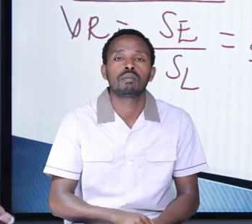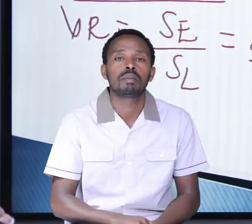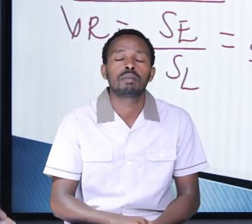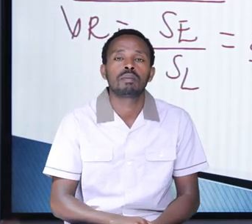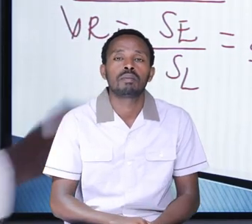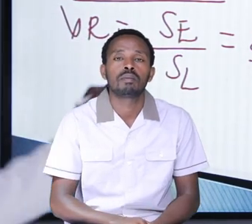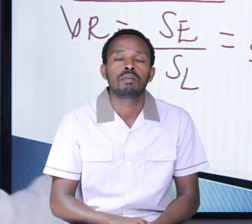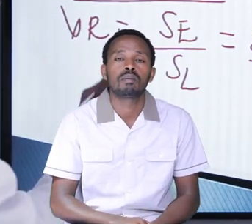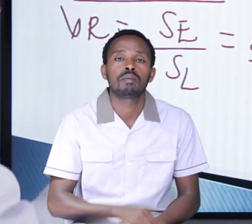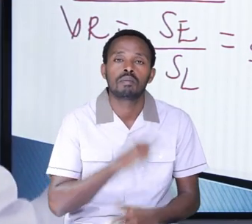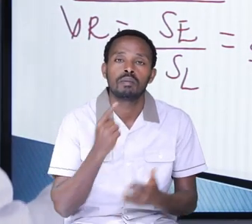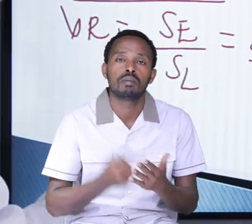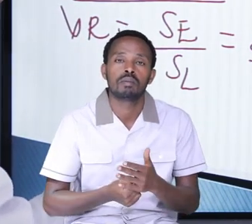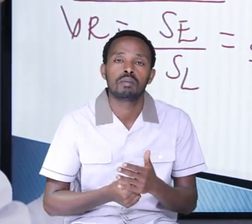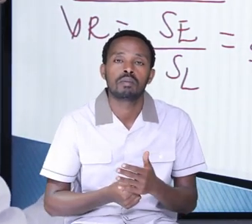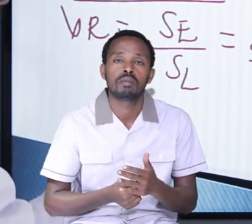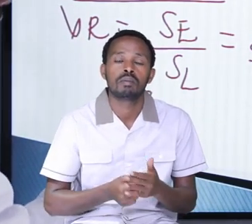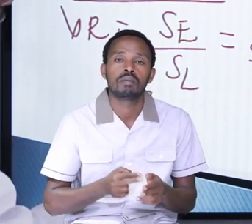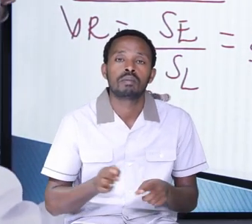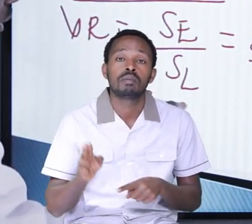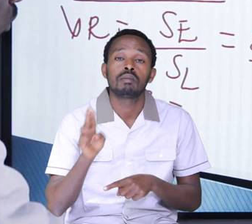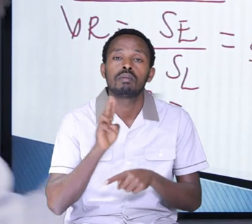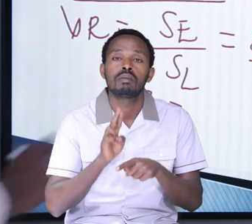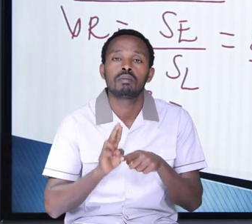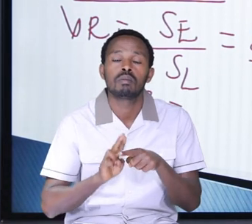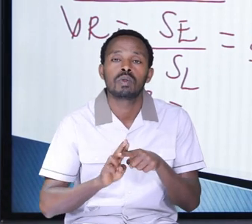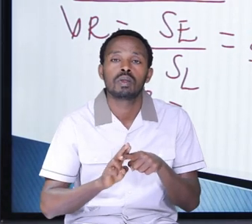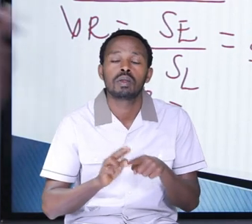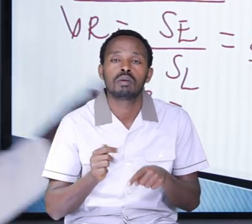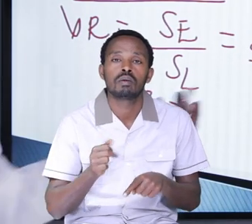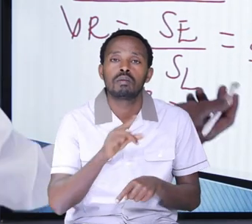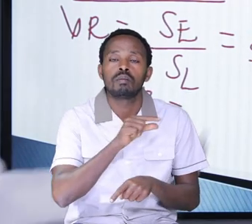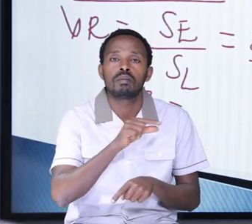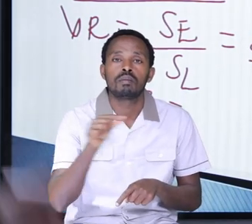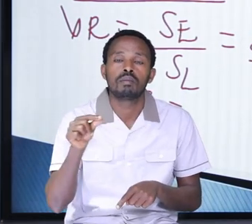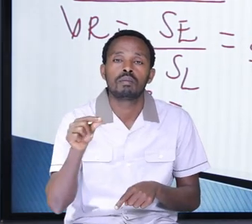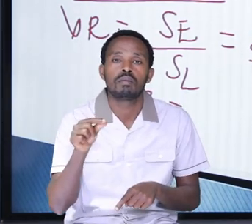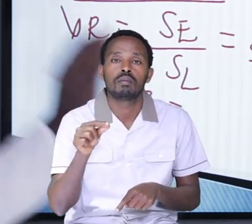Zeeroon ishee kana wajjiniitiin baddi. Kanaafuu reeshoon ariitii walqixa ta'aa